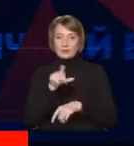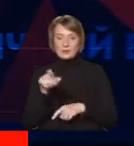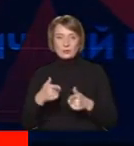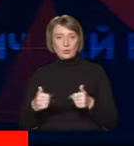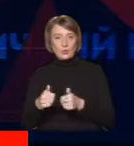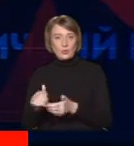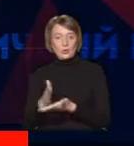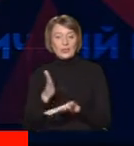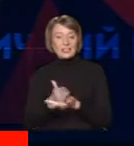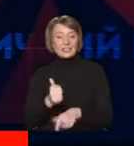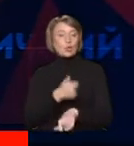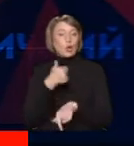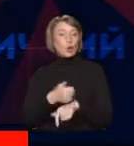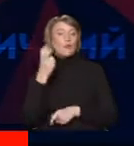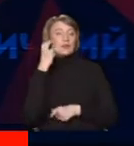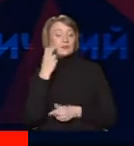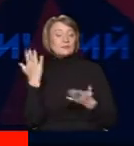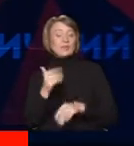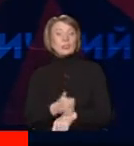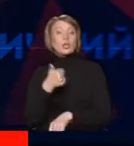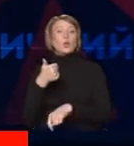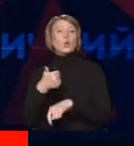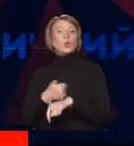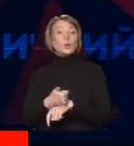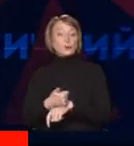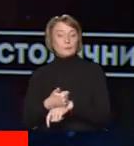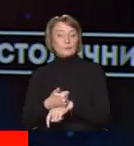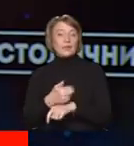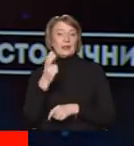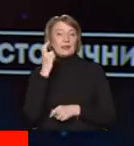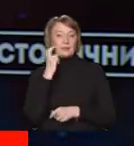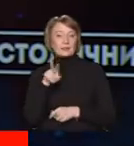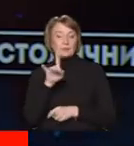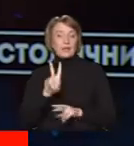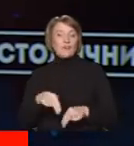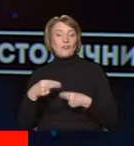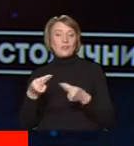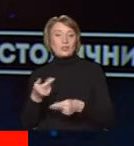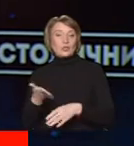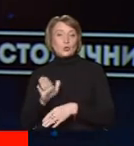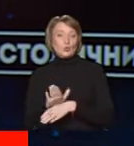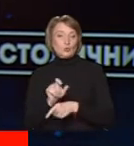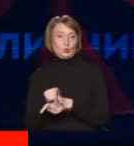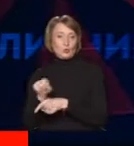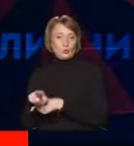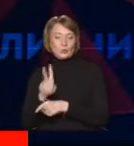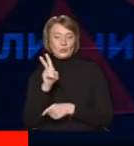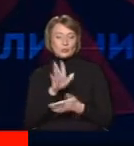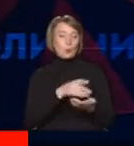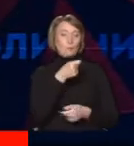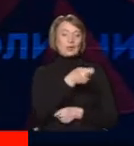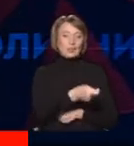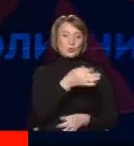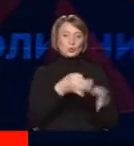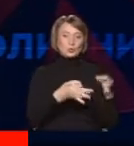Є міський голова. Міський голова, як представник, зокрема, Київської міської ради, так, він віддає доручення, хто подає на кого в суд і хто поставить кого в